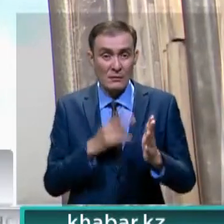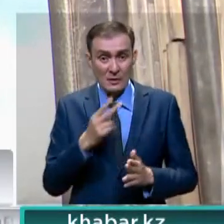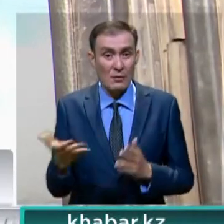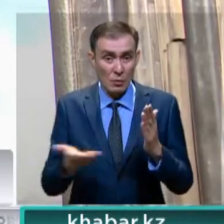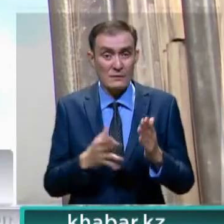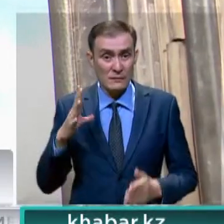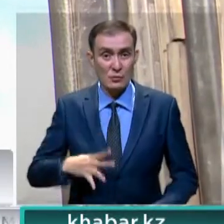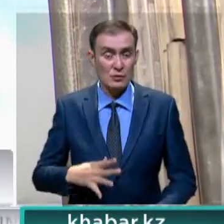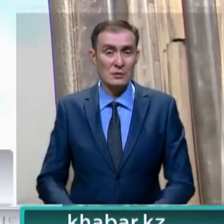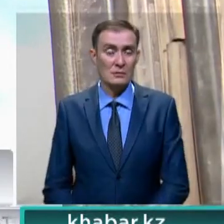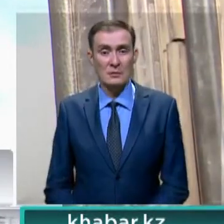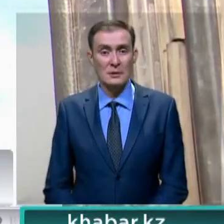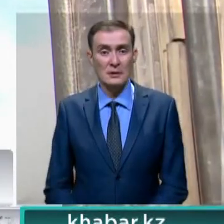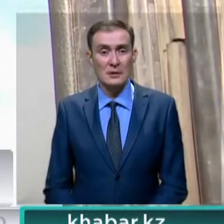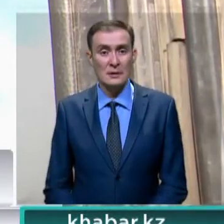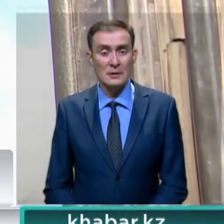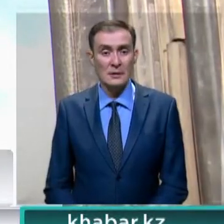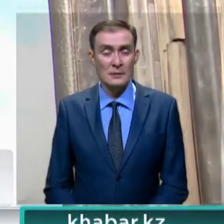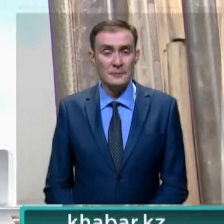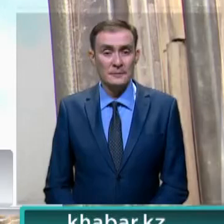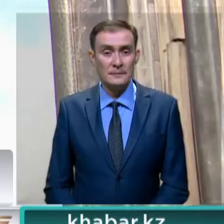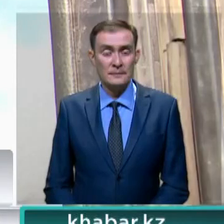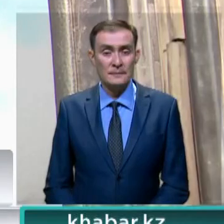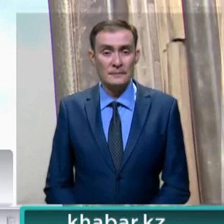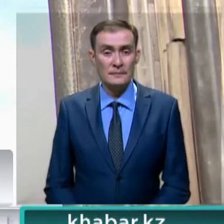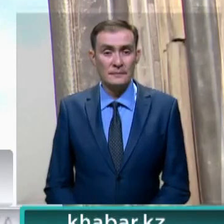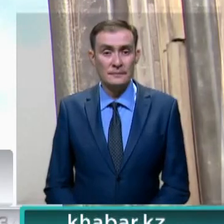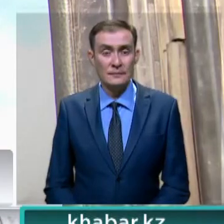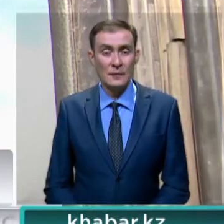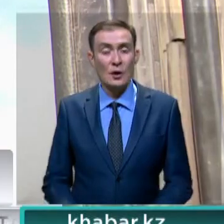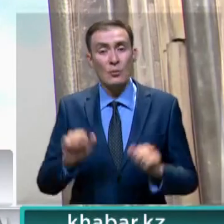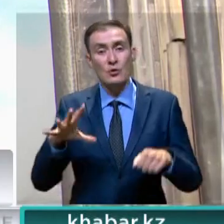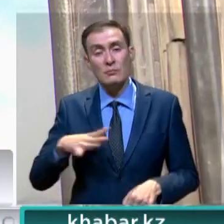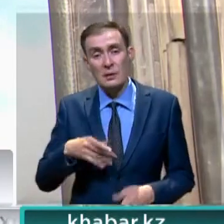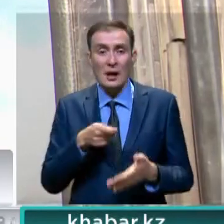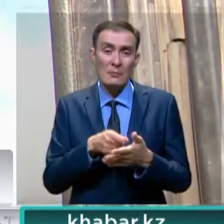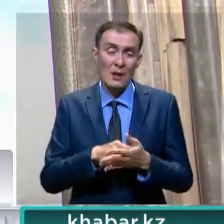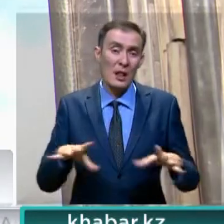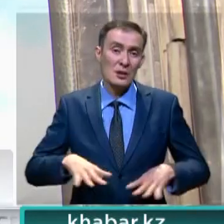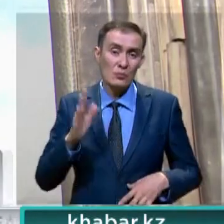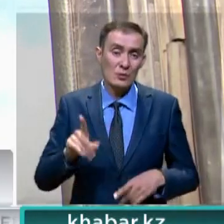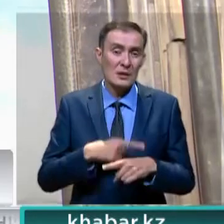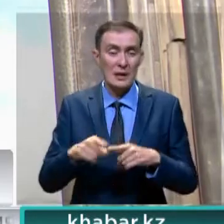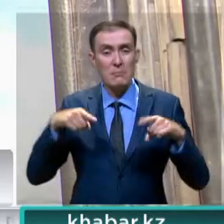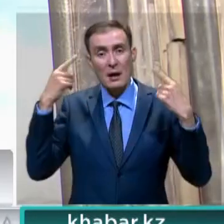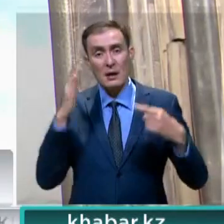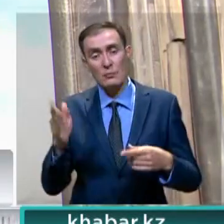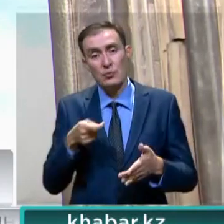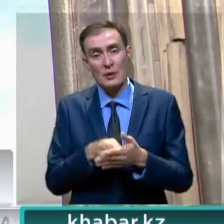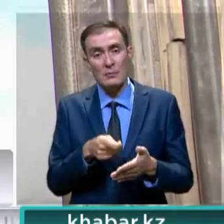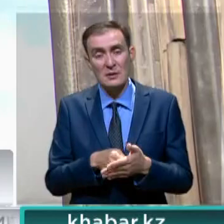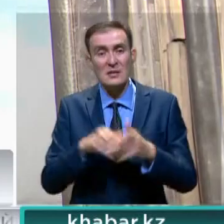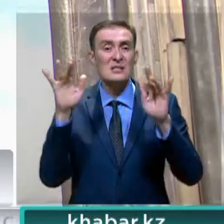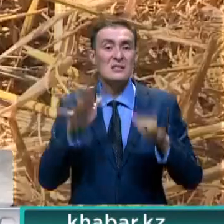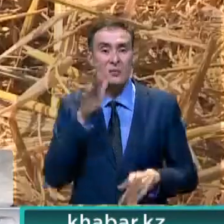косим этот полынь. Может, лошадям будет давать, баранам будет давать.